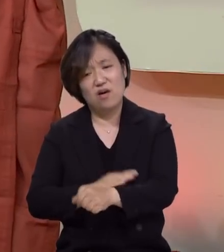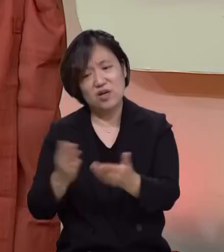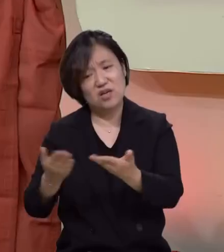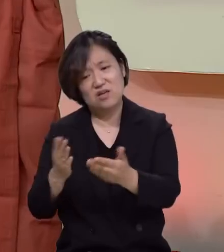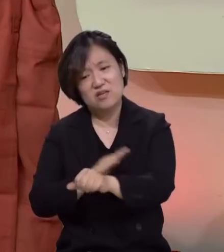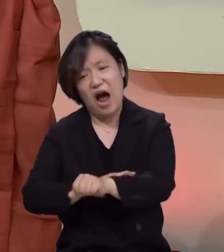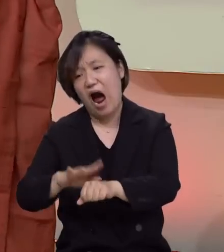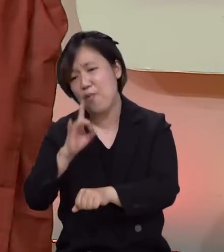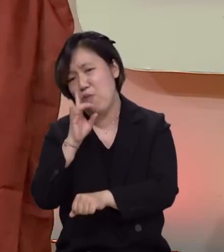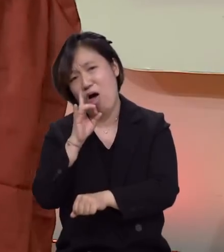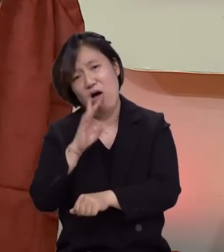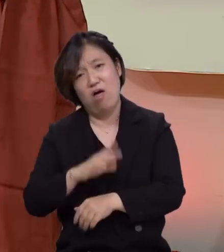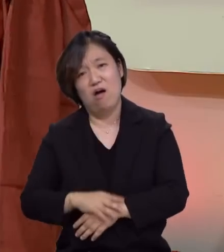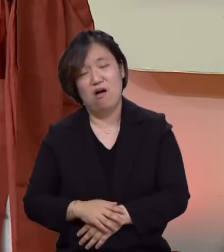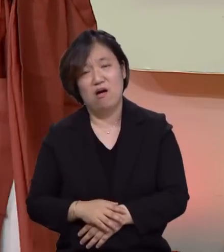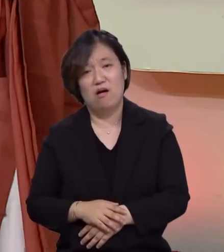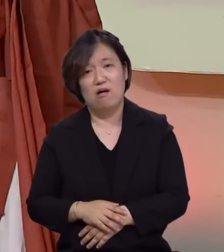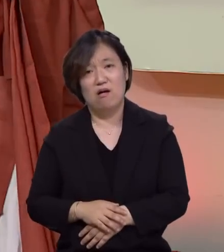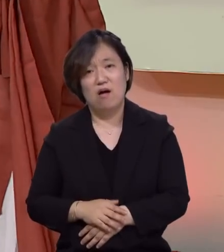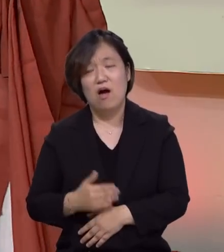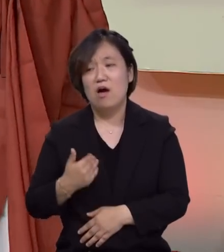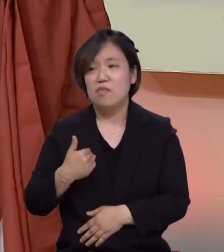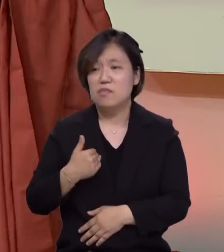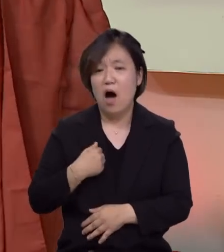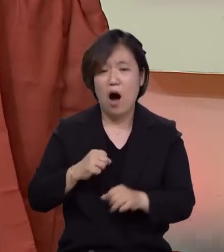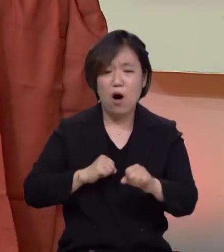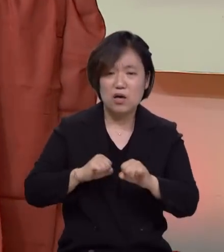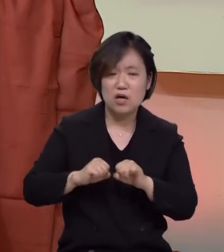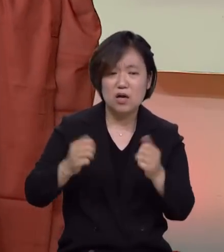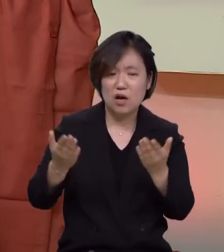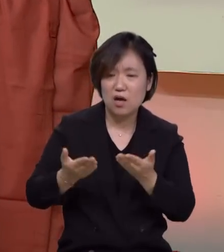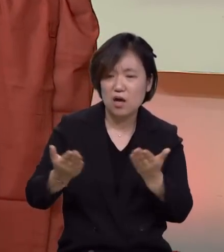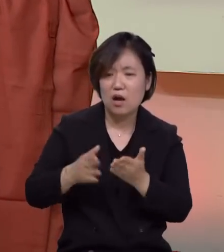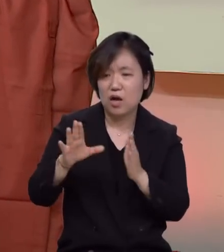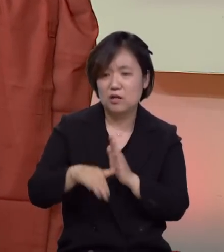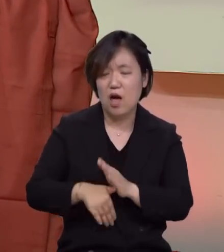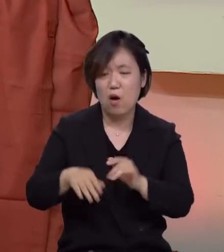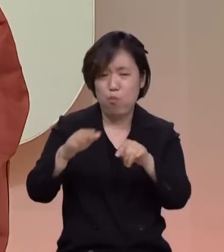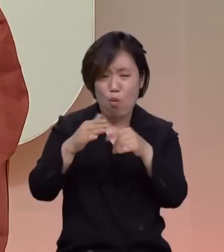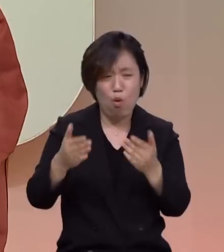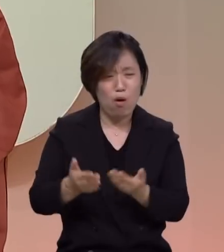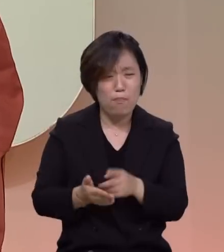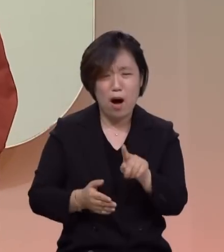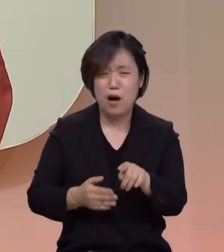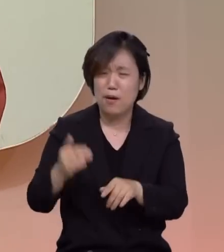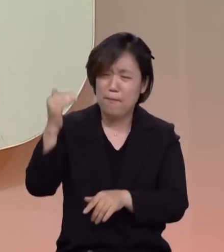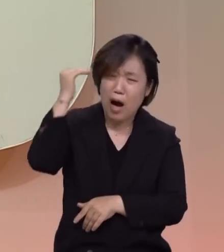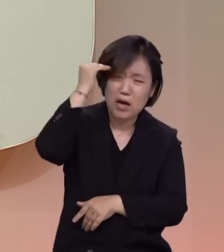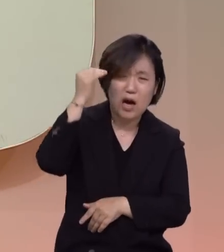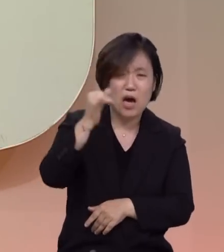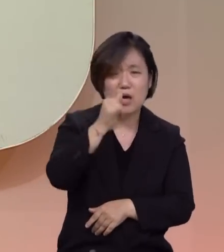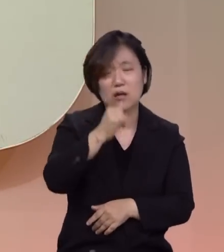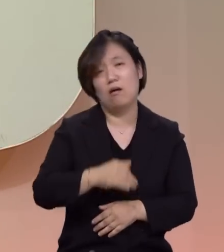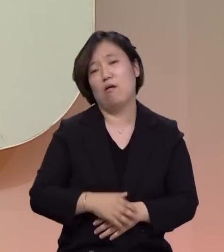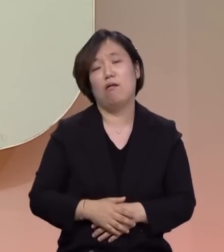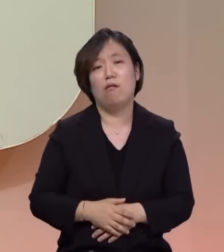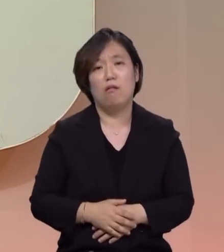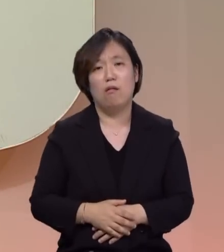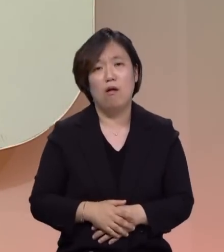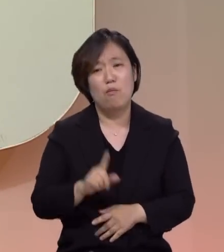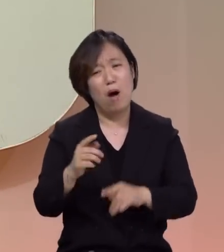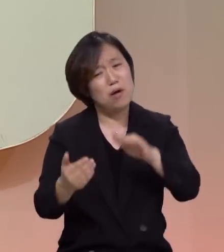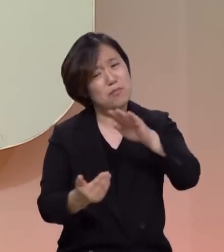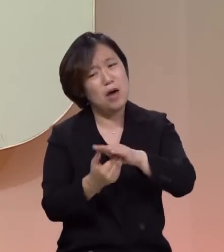자꾸 어떤 활동을 진행해도 자꾸 어그러지더래요 그래서 이게 한두 번도 아니고